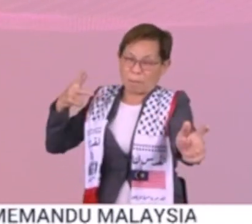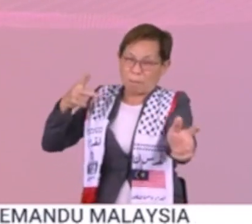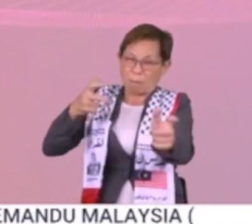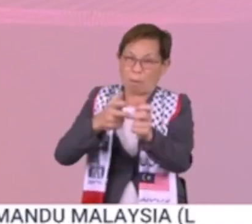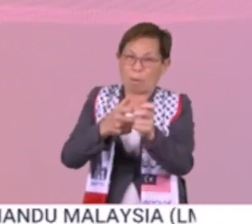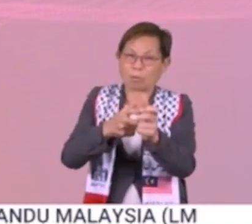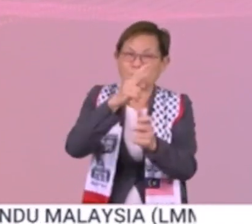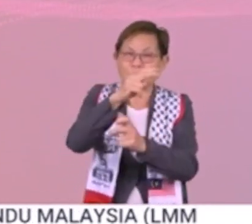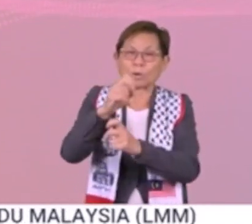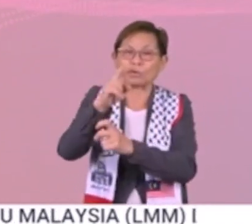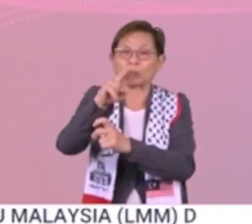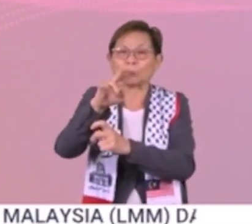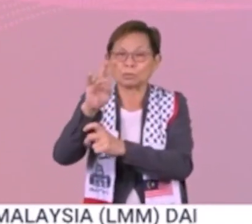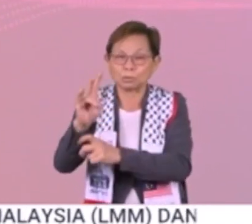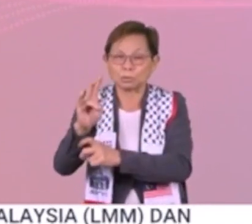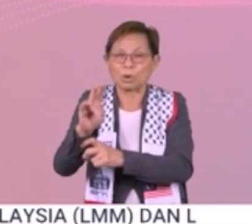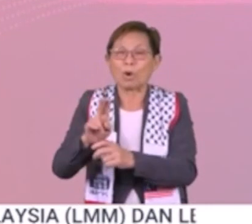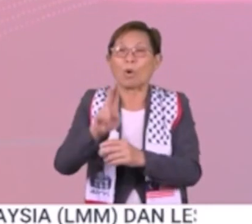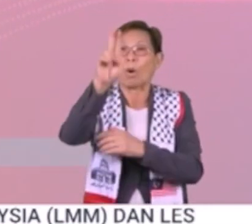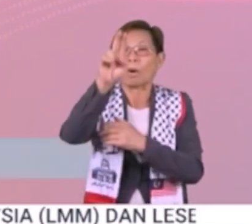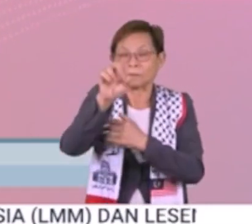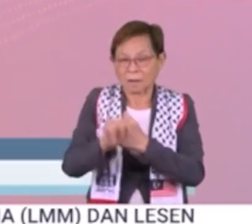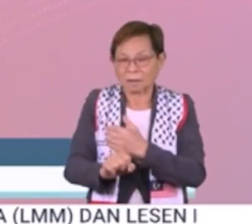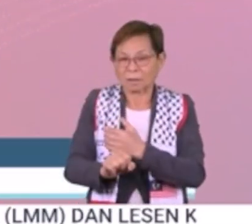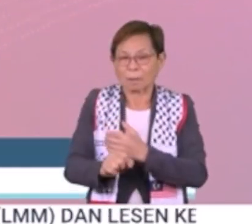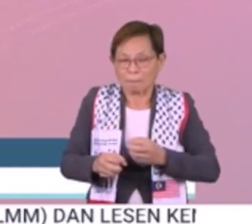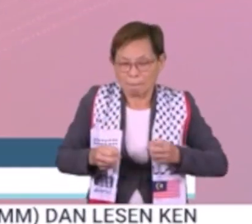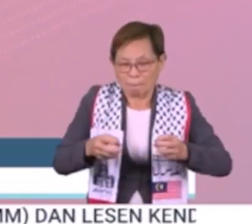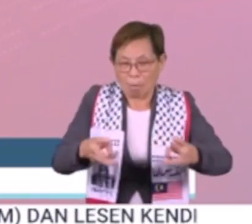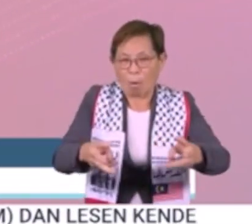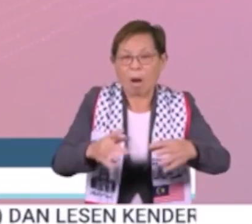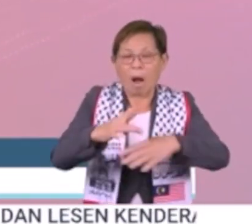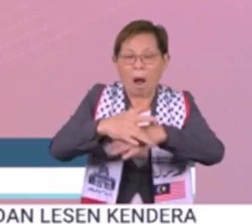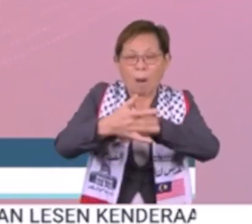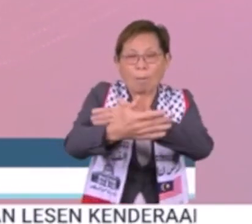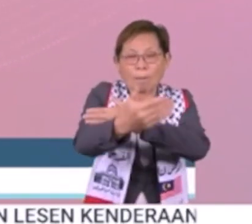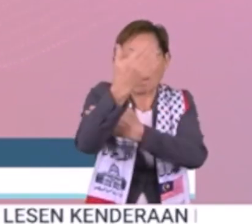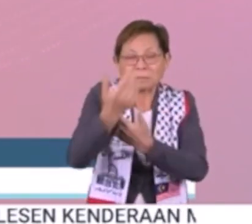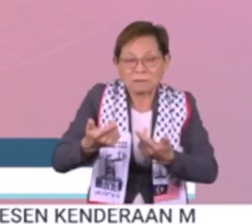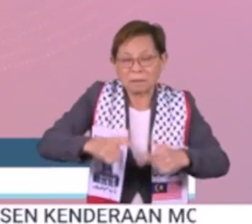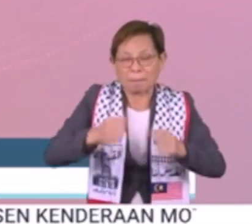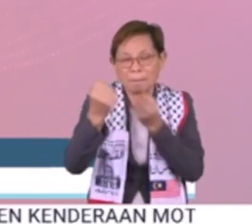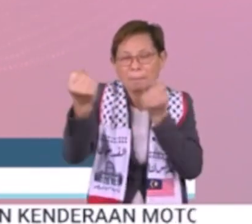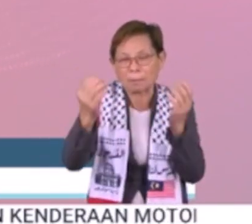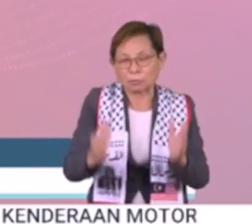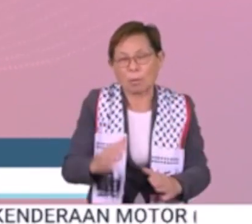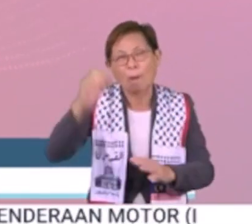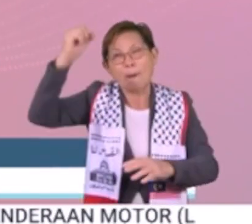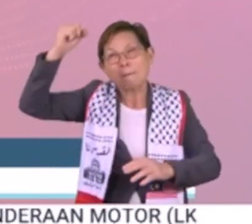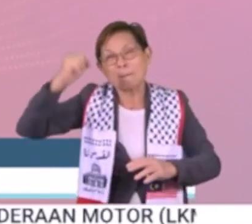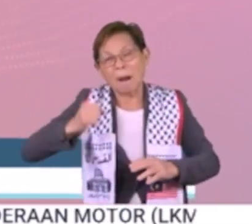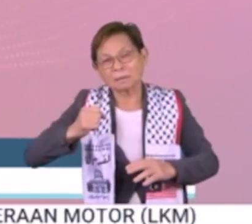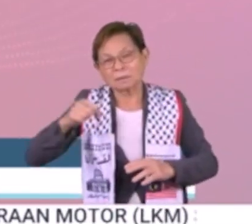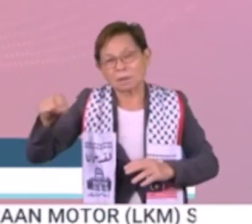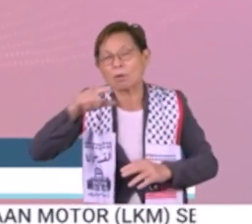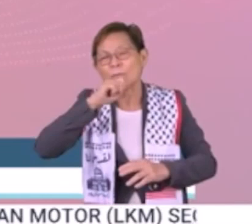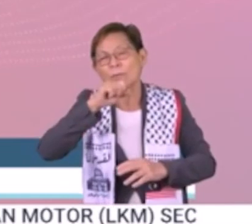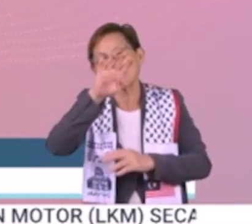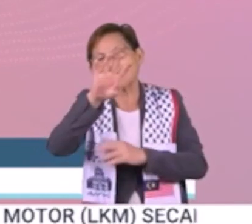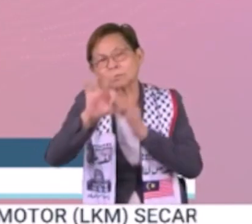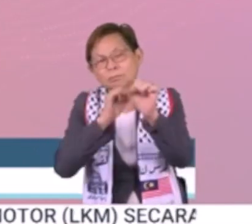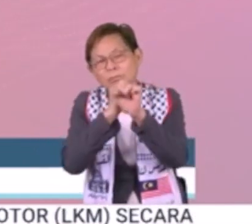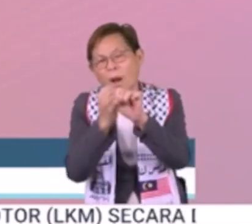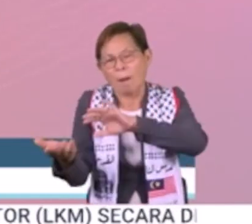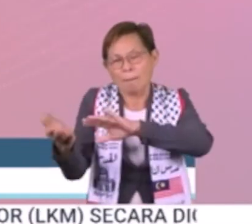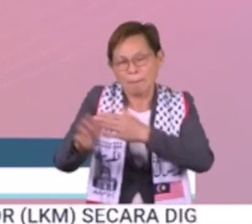220.7 lebuhraya Utara Selatan plus arah utara awal pagi tadi dalam kejadian pemandu bas terbabit Zainuddin jaidun 49 tahun